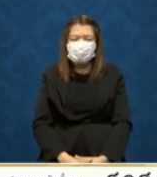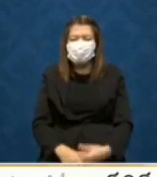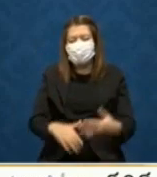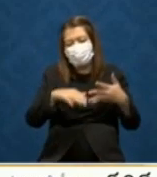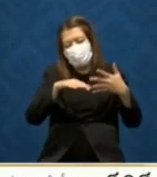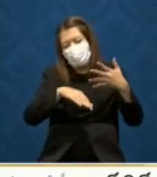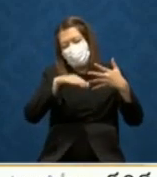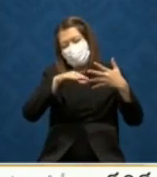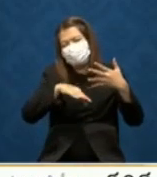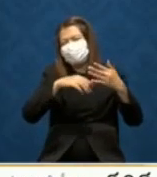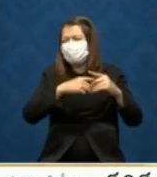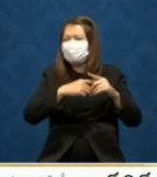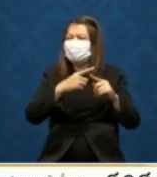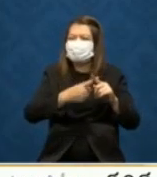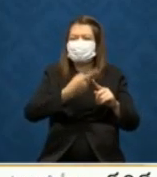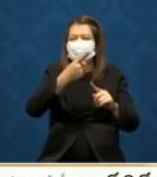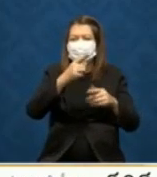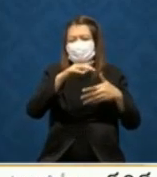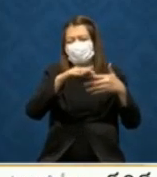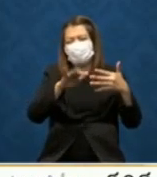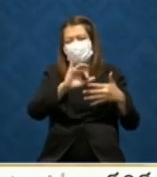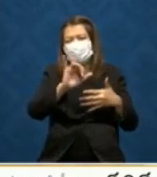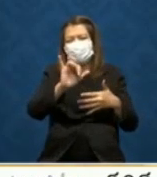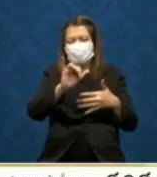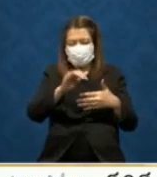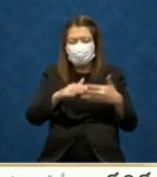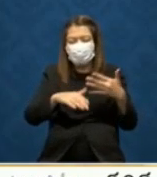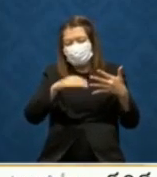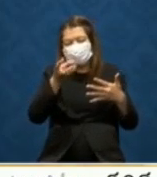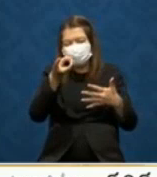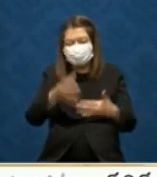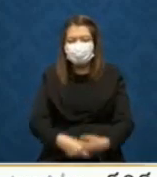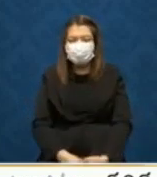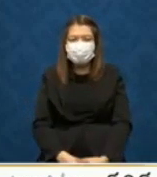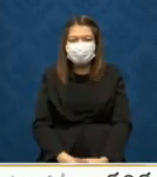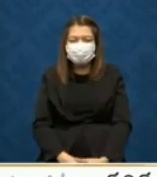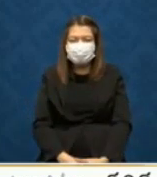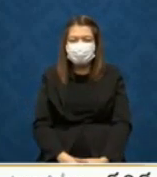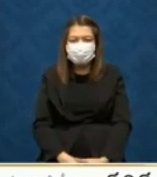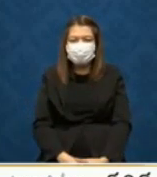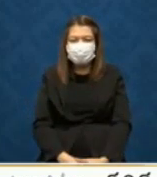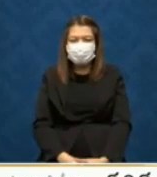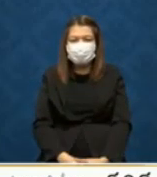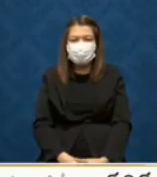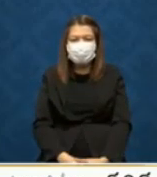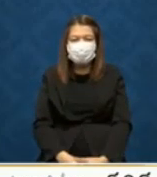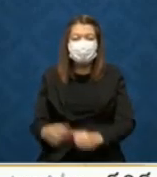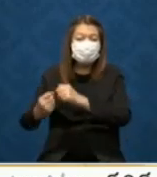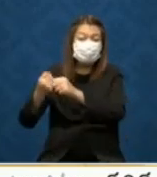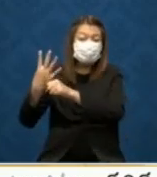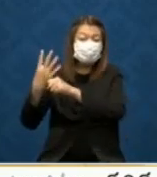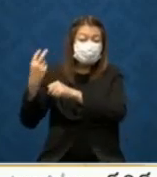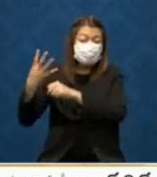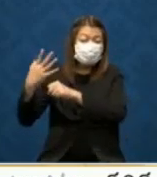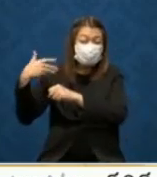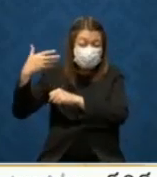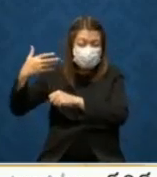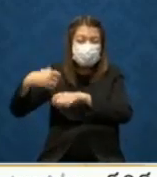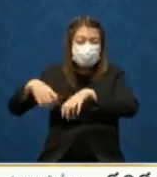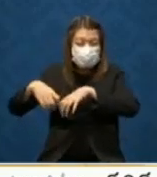มีมีเวลาแค่แค่นี้เองก็ผมอยากจะเริ่มว่าสิ่งที่เกิดขึ้นตลอด 4ปีในการ